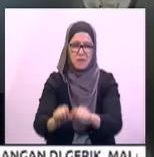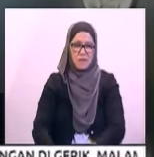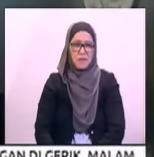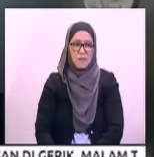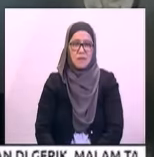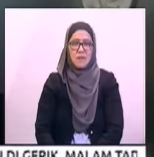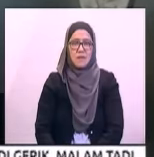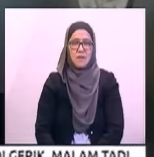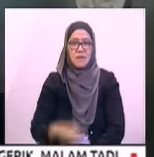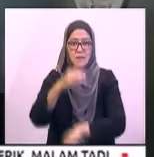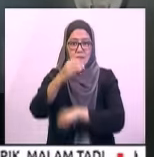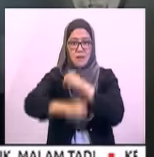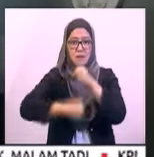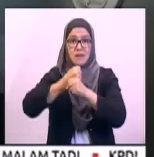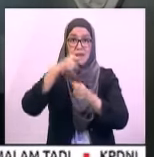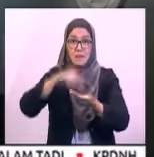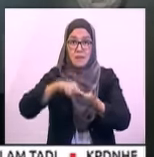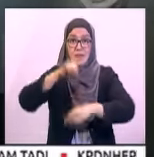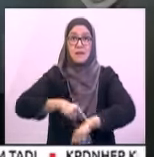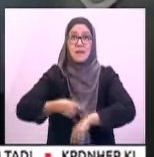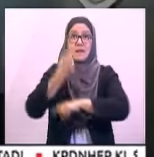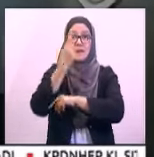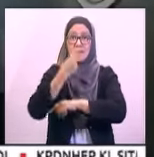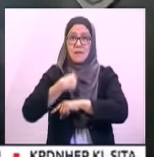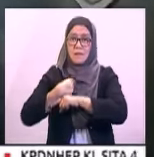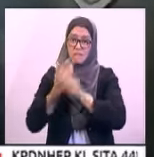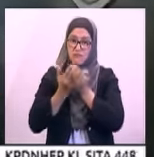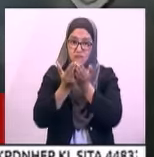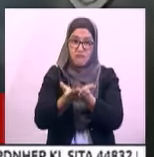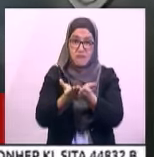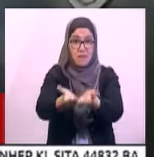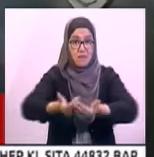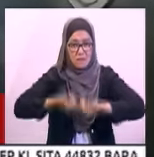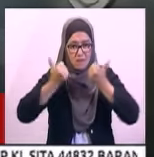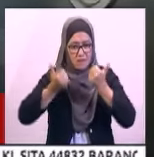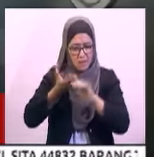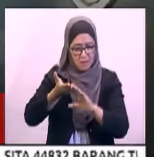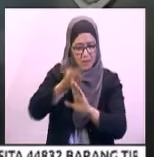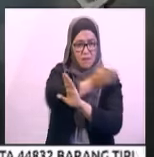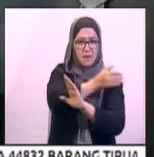saya layar tengah raya. Sebelum ini